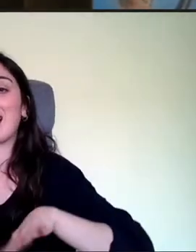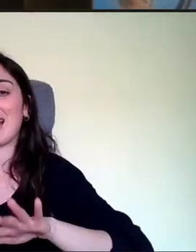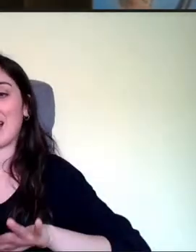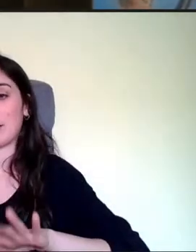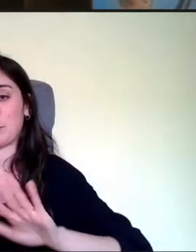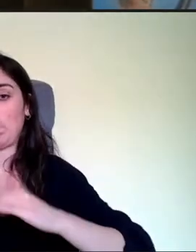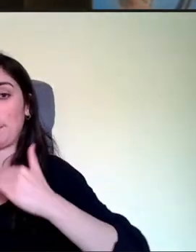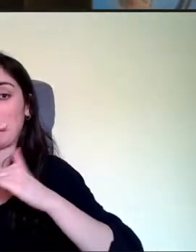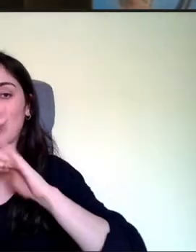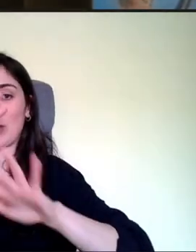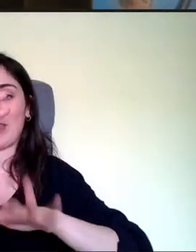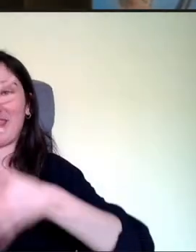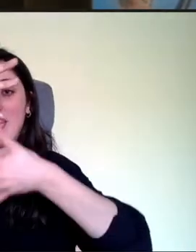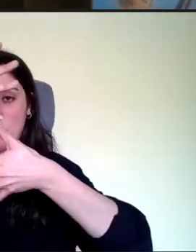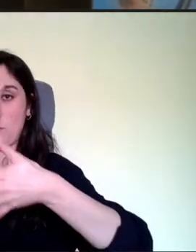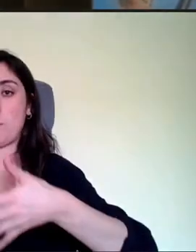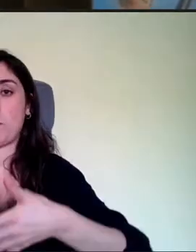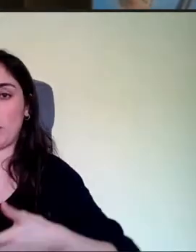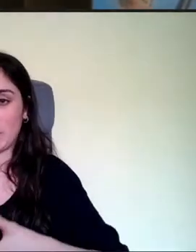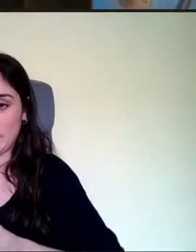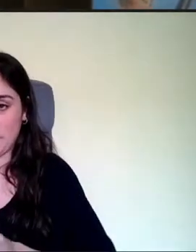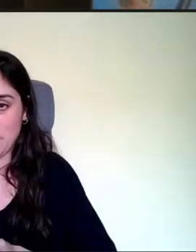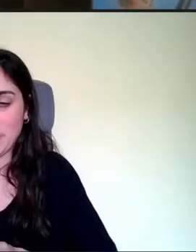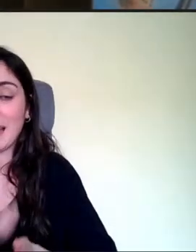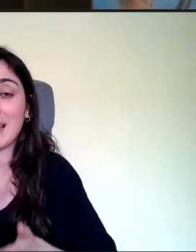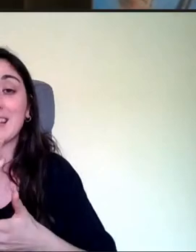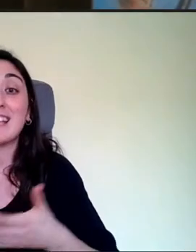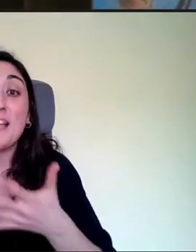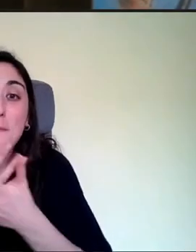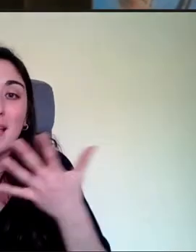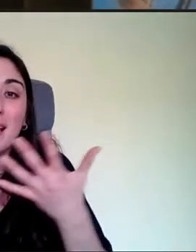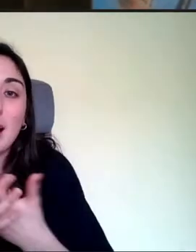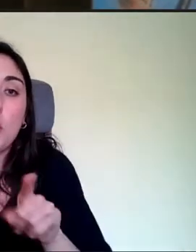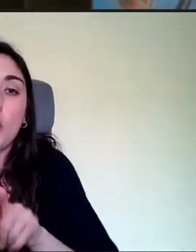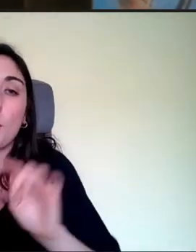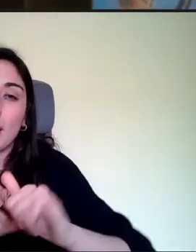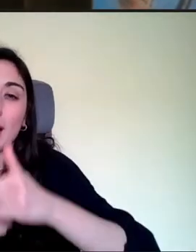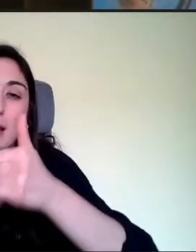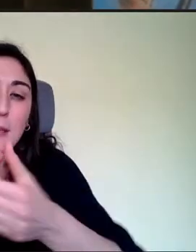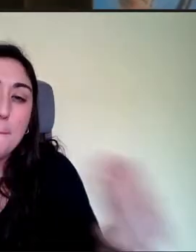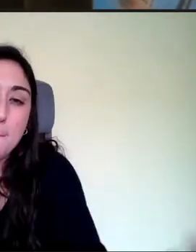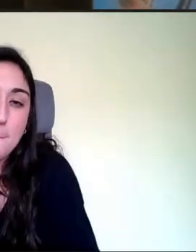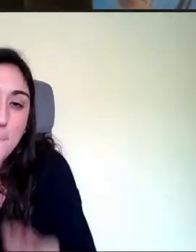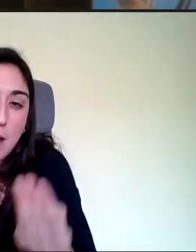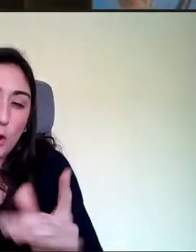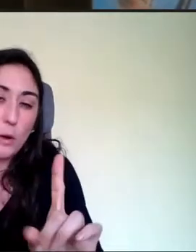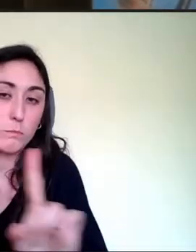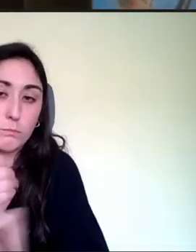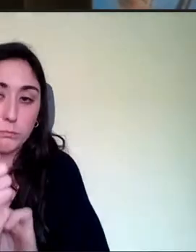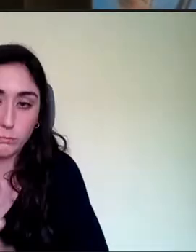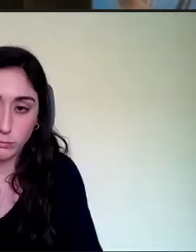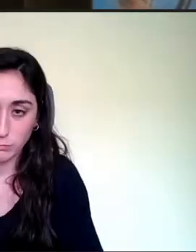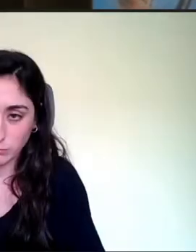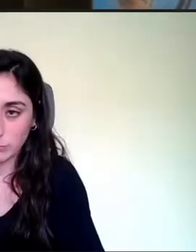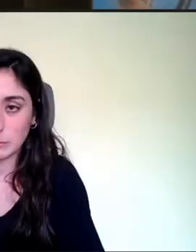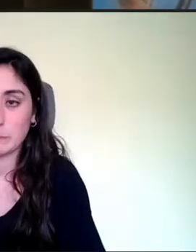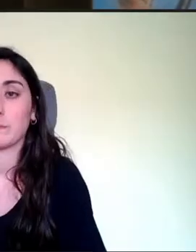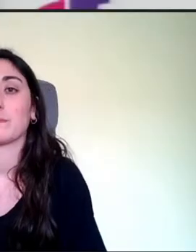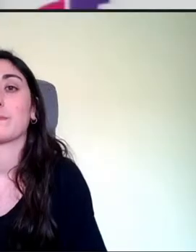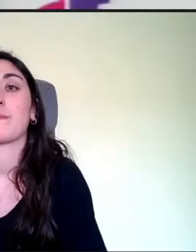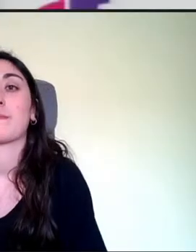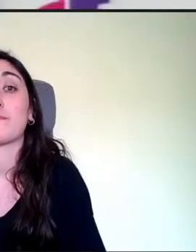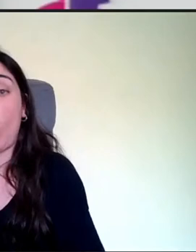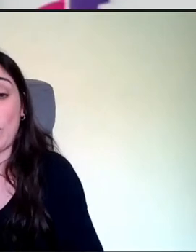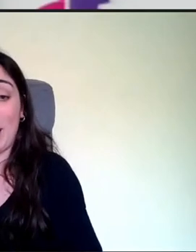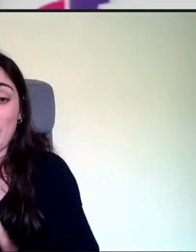vista s'assoleixen reptes més ambiciosos. Doncs aquesta és la idea que tenim. No ens perdeu de vista, seguim en